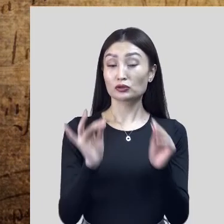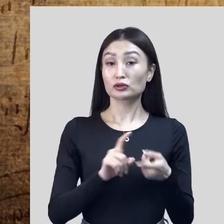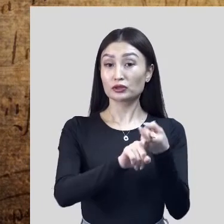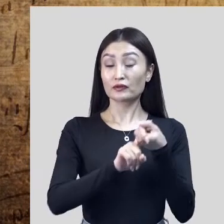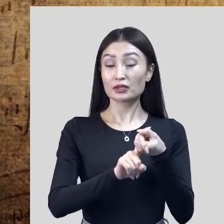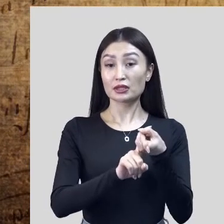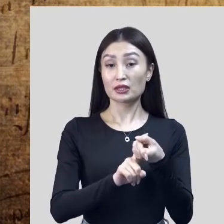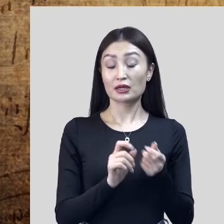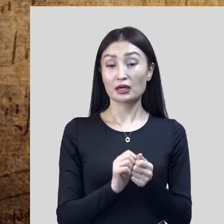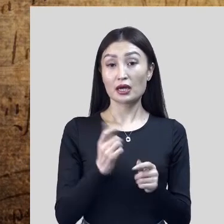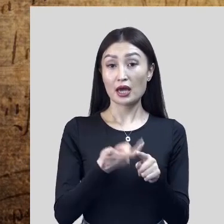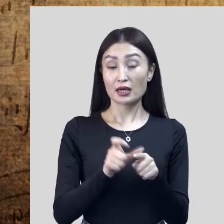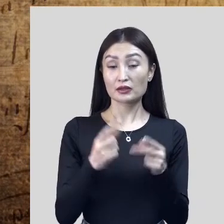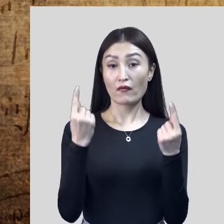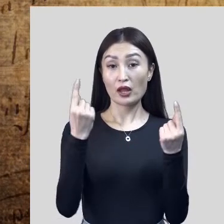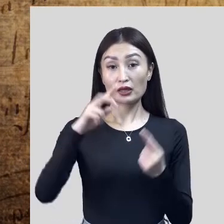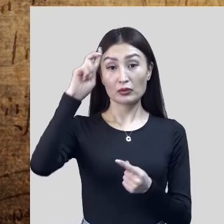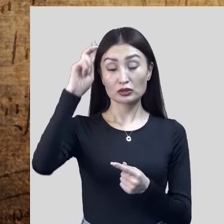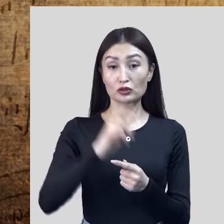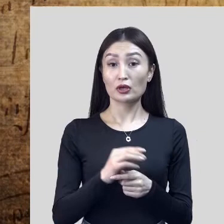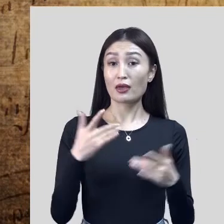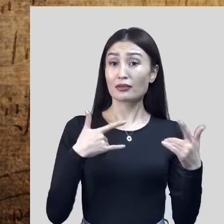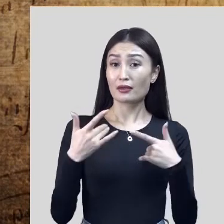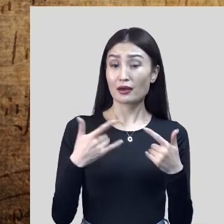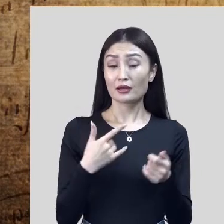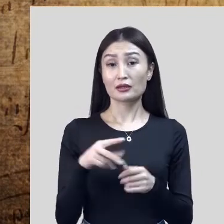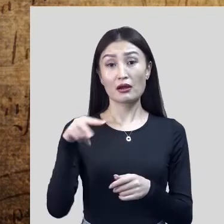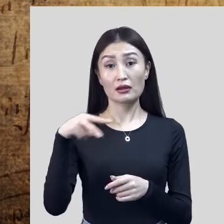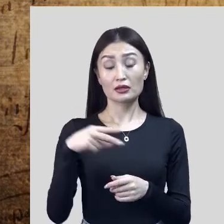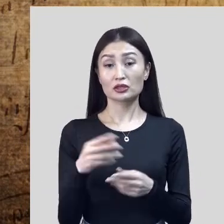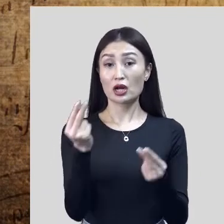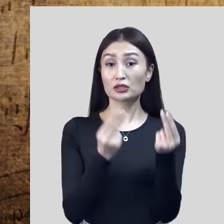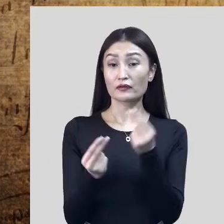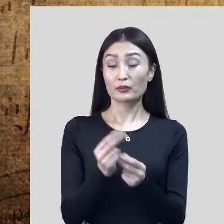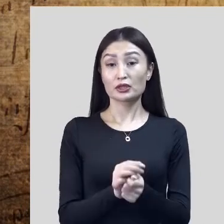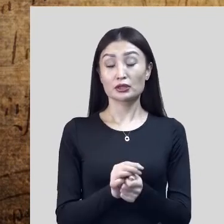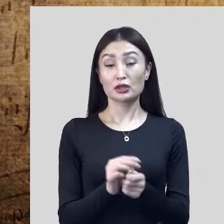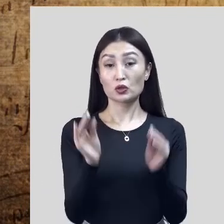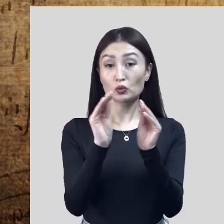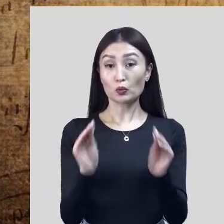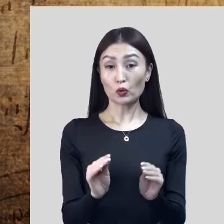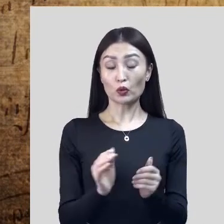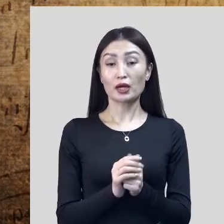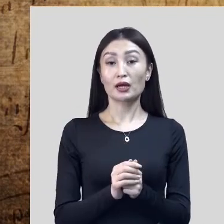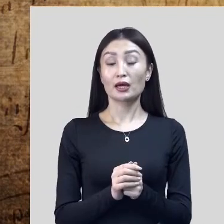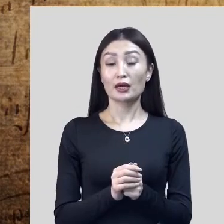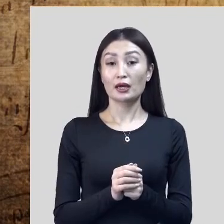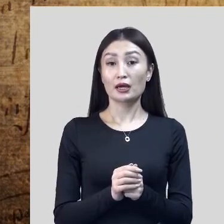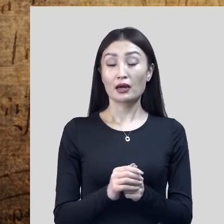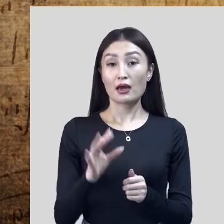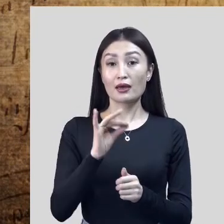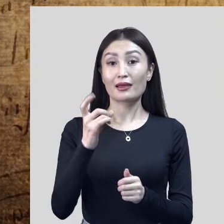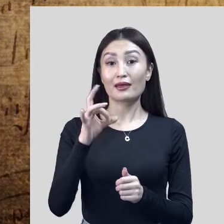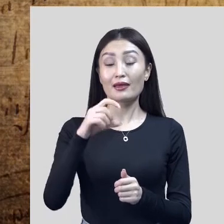связана с этим великим государством, будь то театр, литература, живопись или скульптура. «Илиада» —